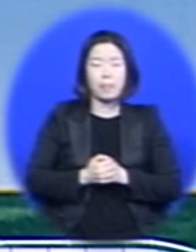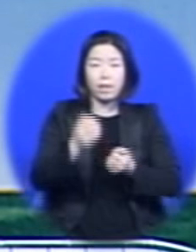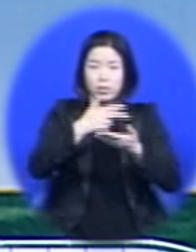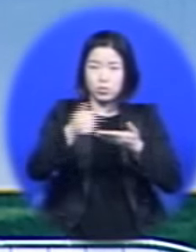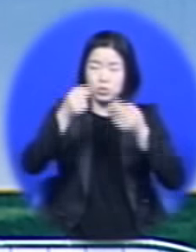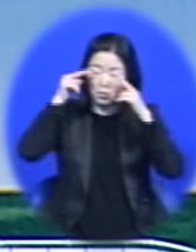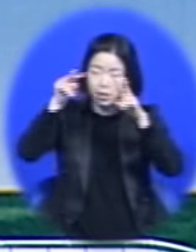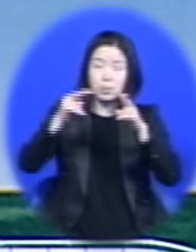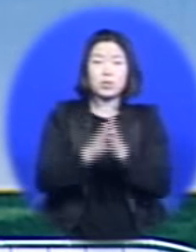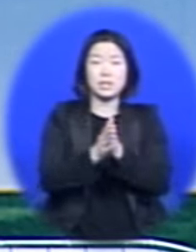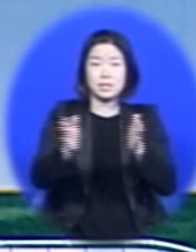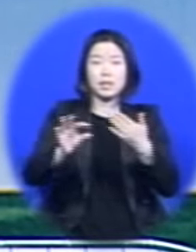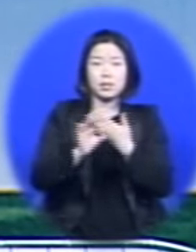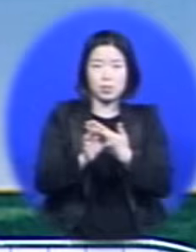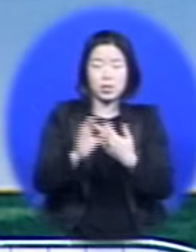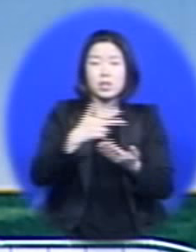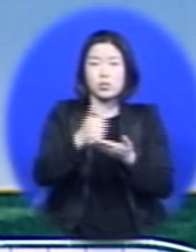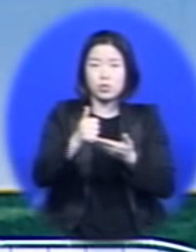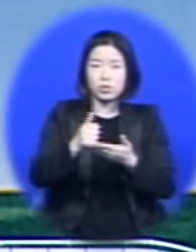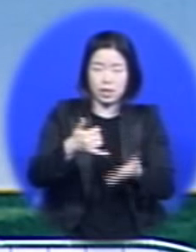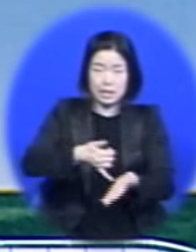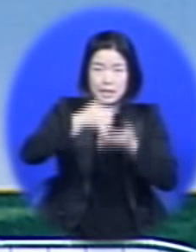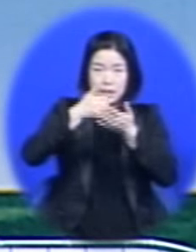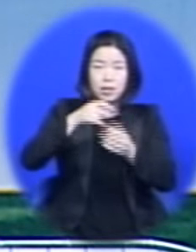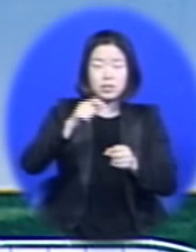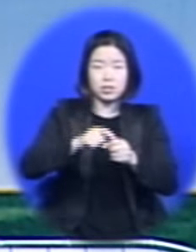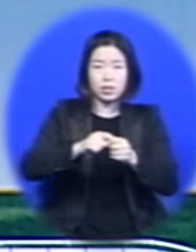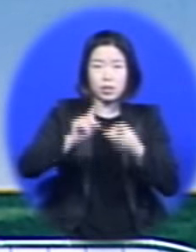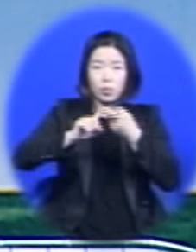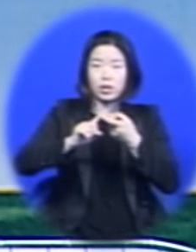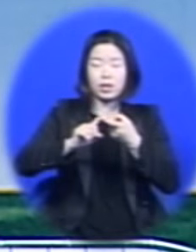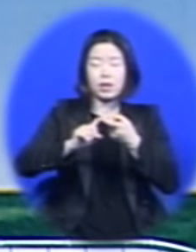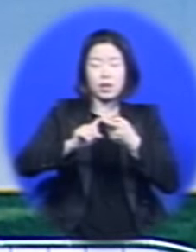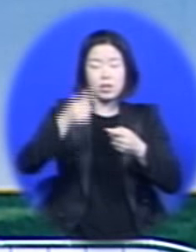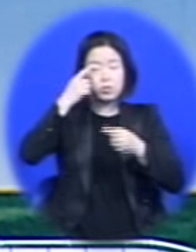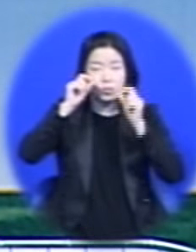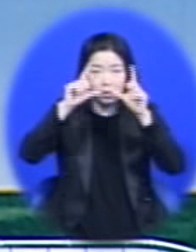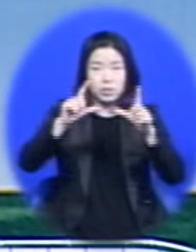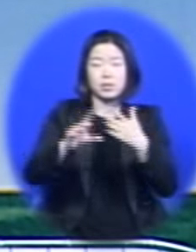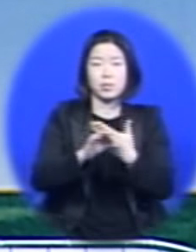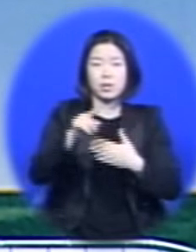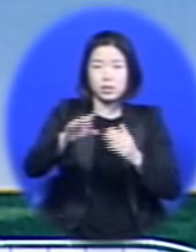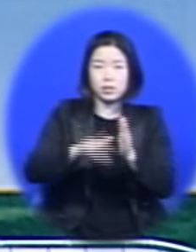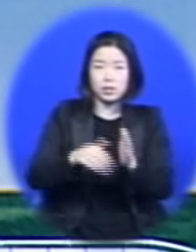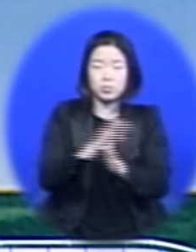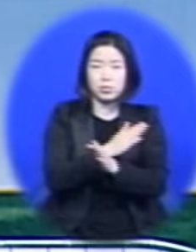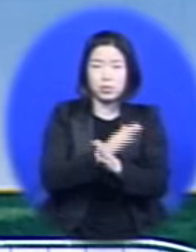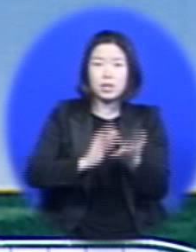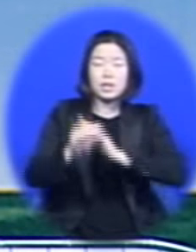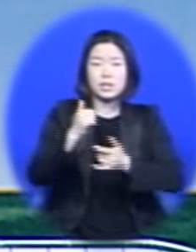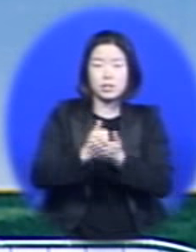주님을 바라보기 시작하면 주님과 인격적인 관계가 눈이 뜨이게 되면 그때부터 예수 믿는 삶은